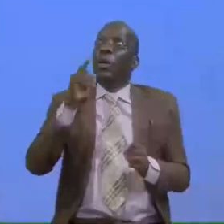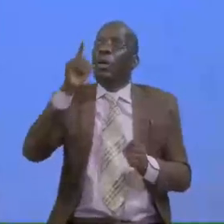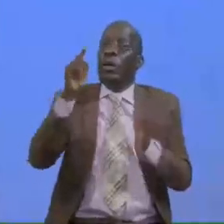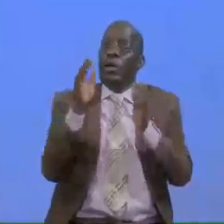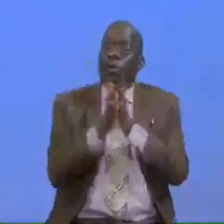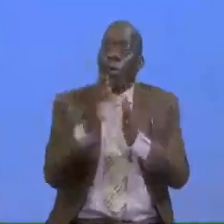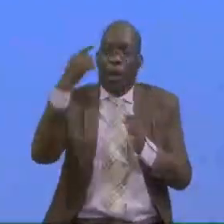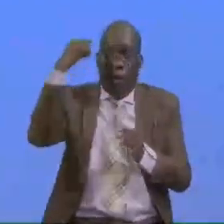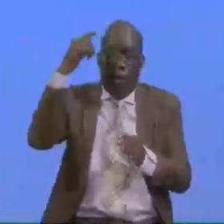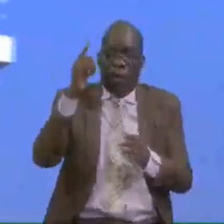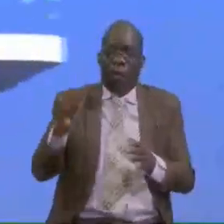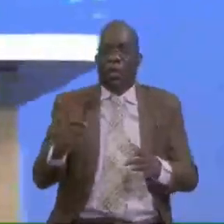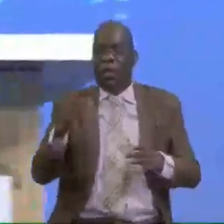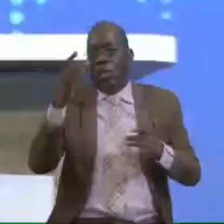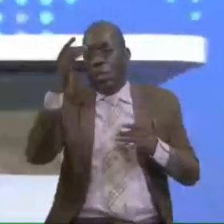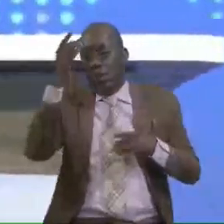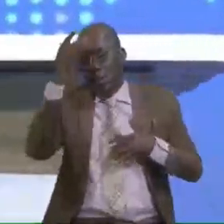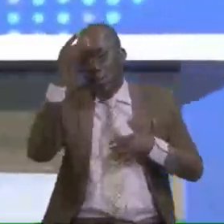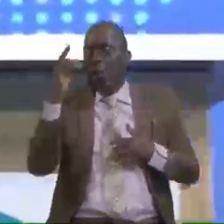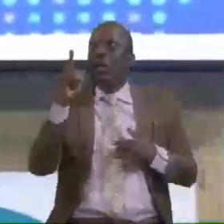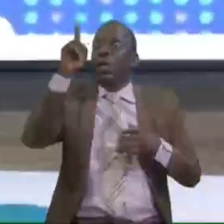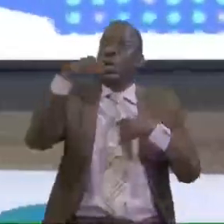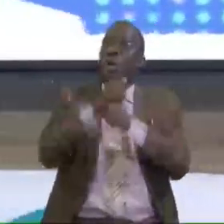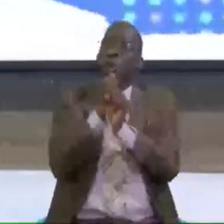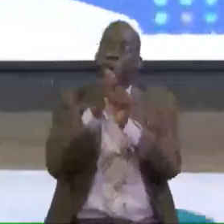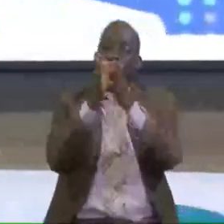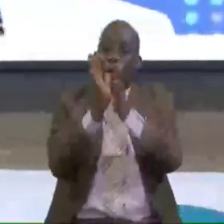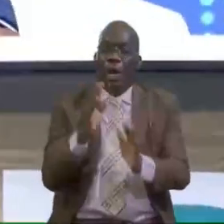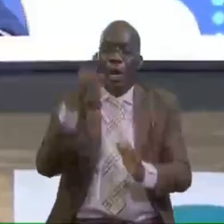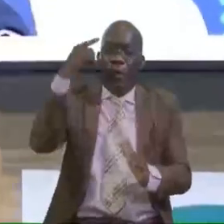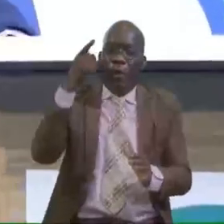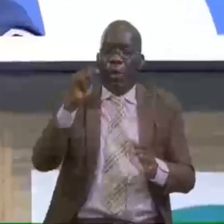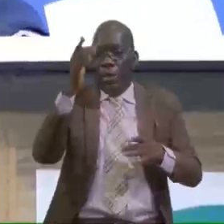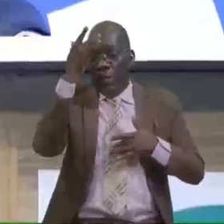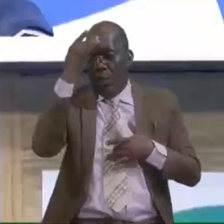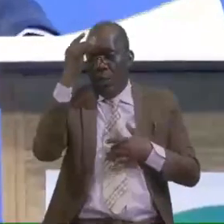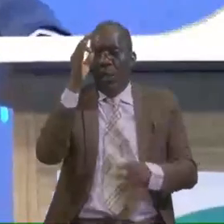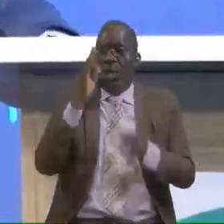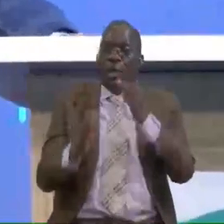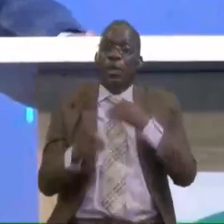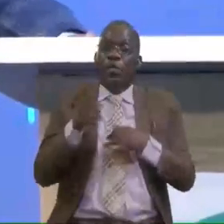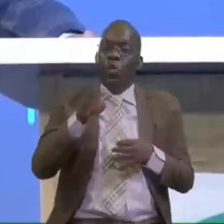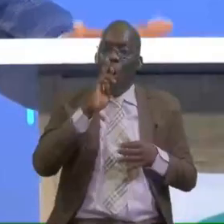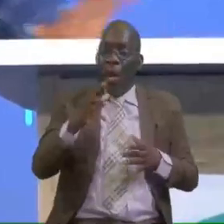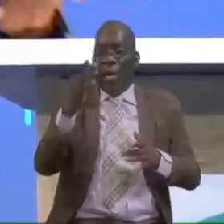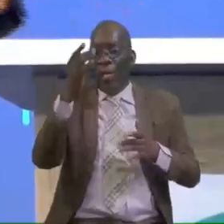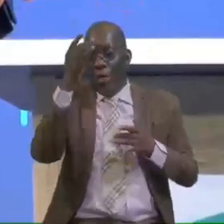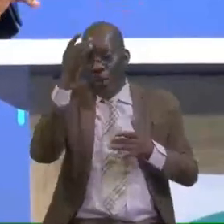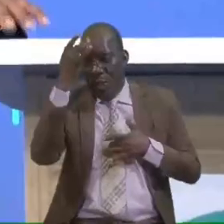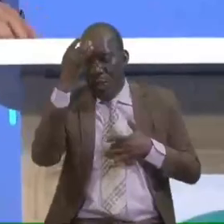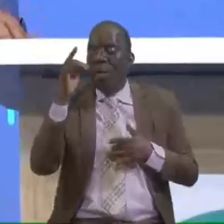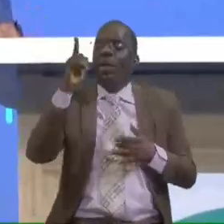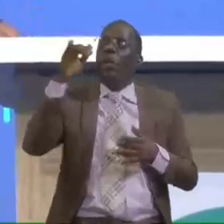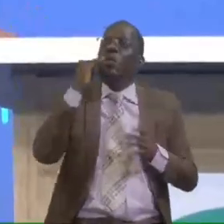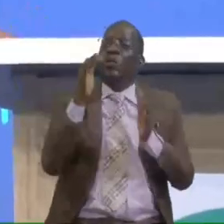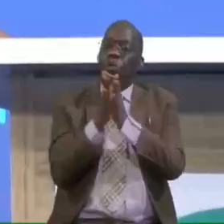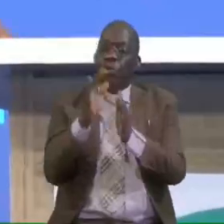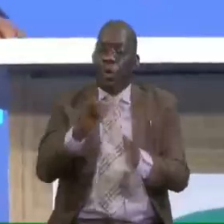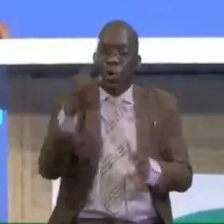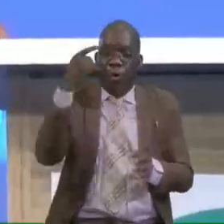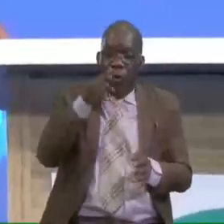les malades. Il a fait intercession pour les malades. Et si tu es malade, il intercède pour